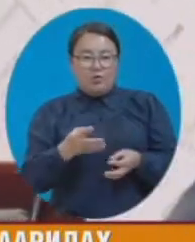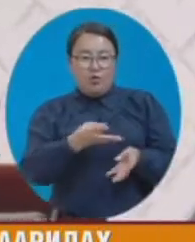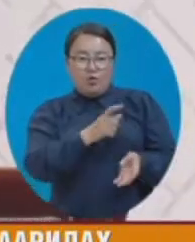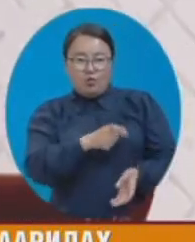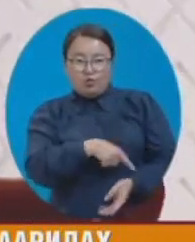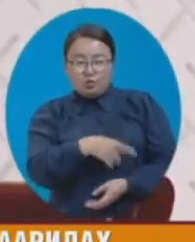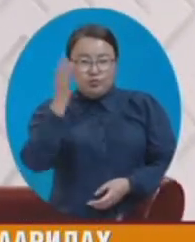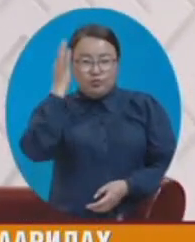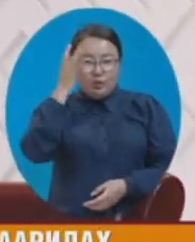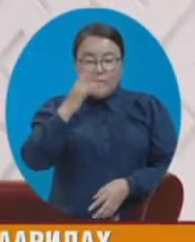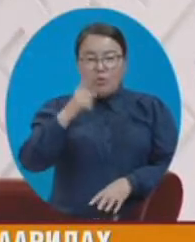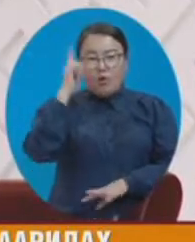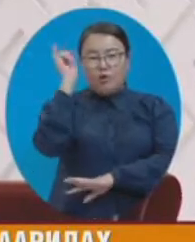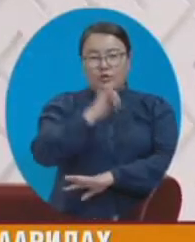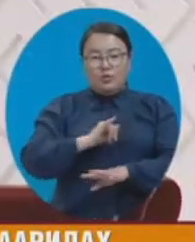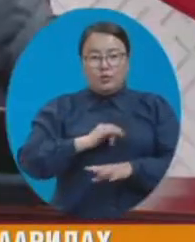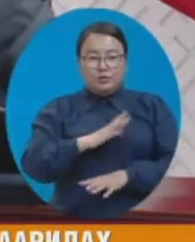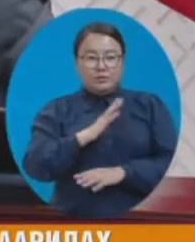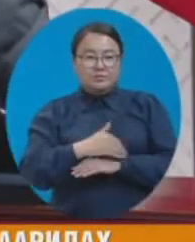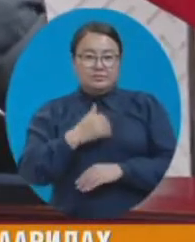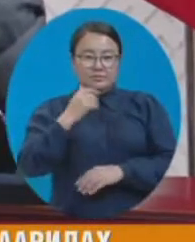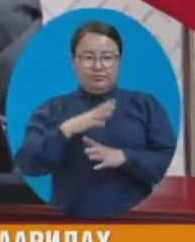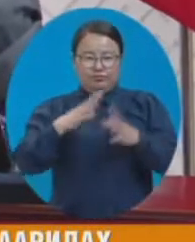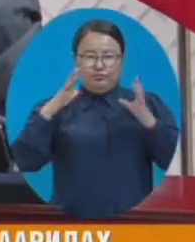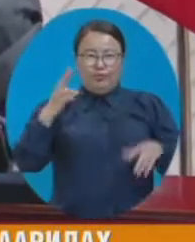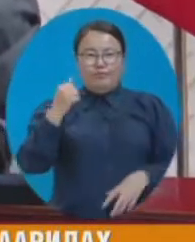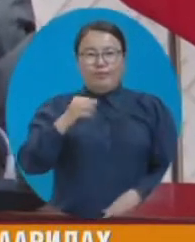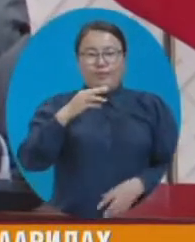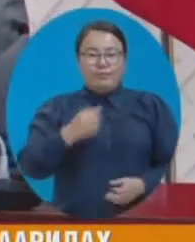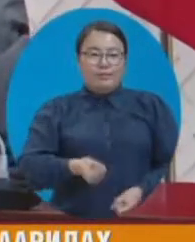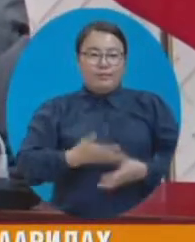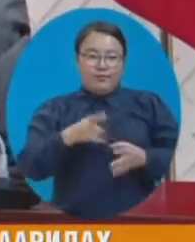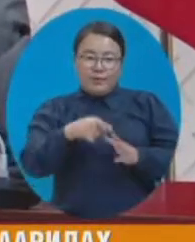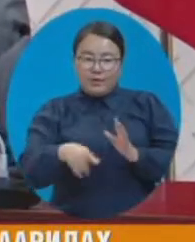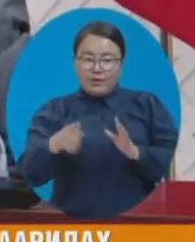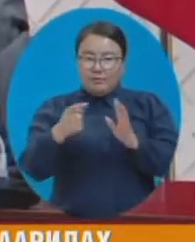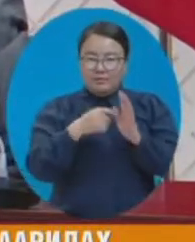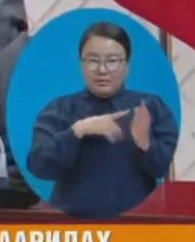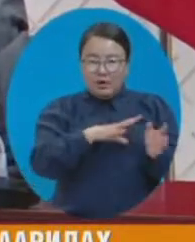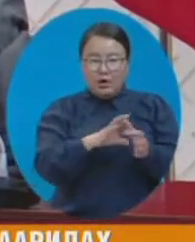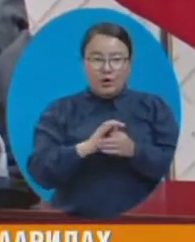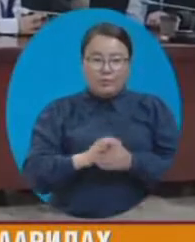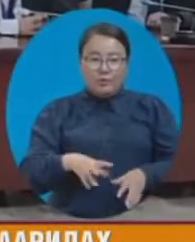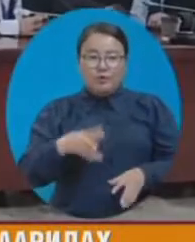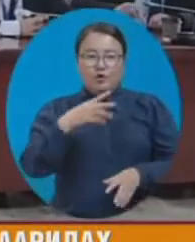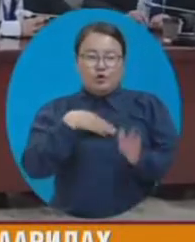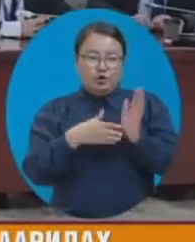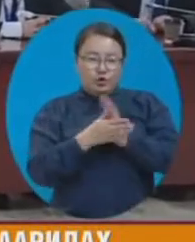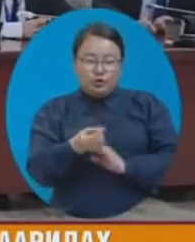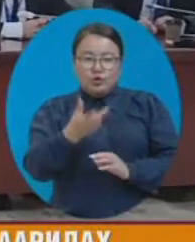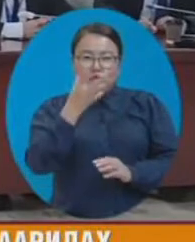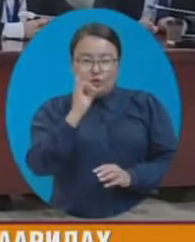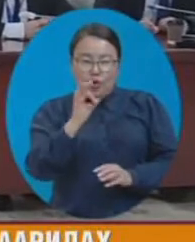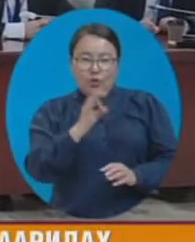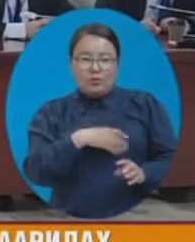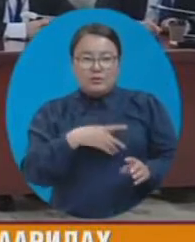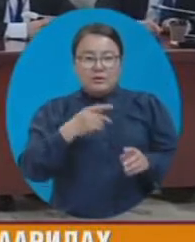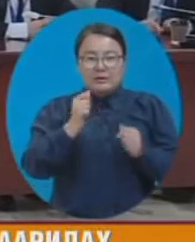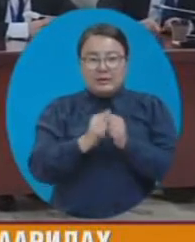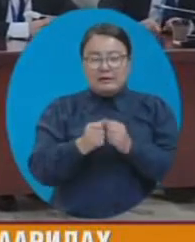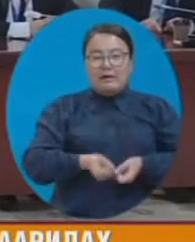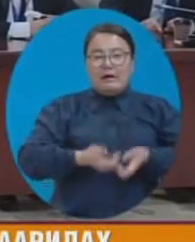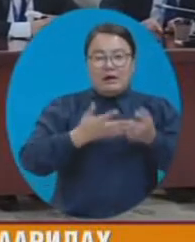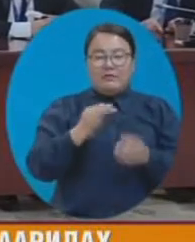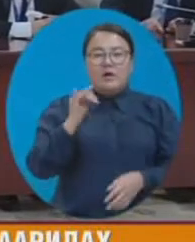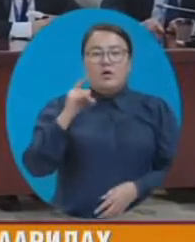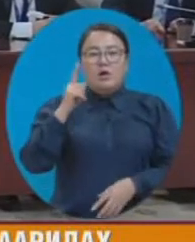бодлогын хүрээнд улсын хэмжээнд big data бий болгож түүндээр суурилсан төсвийн оновчтой зардлыг гаргах боломжтой гэдгийг улсын